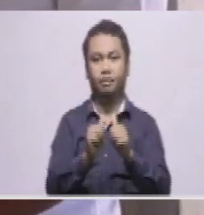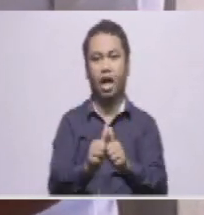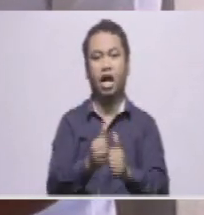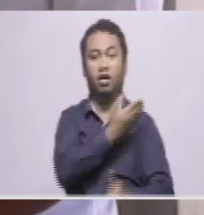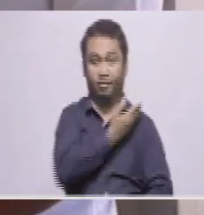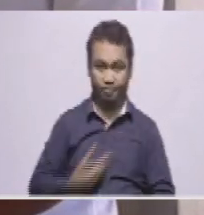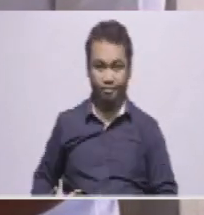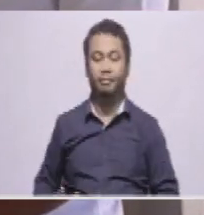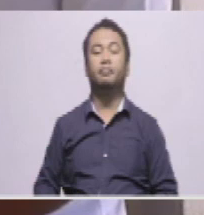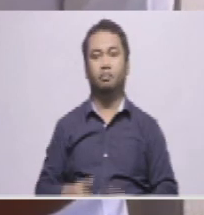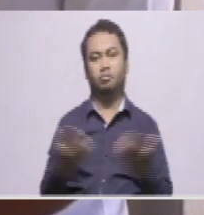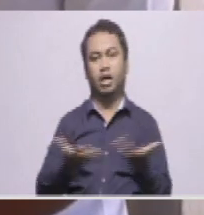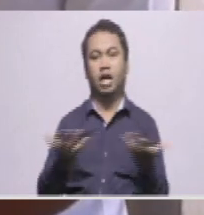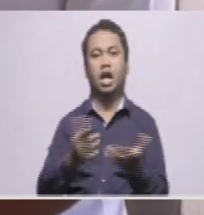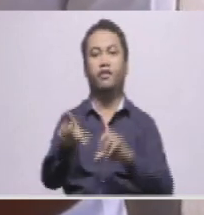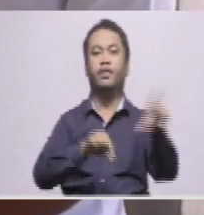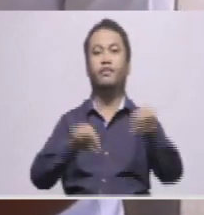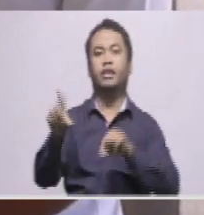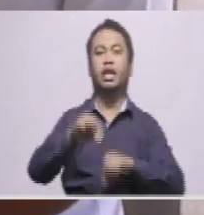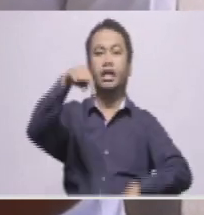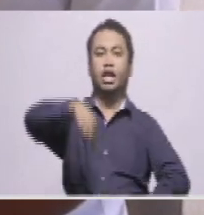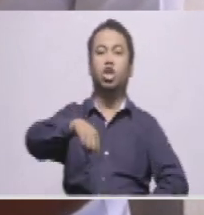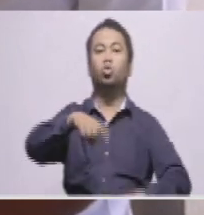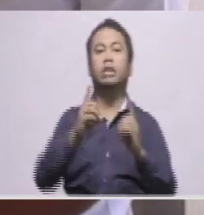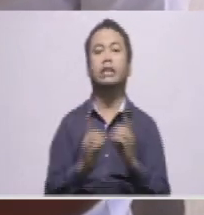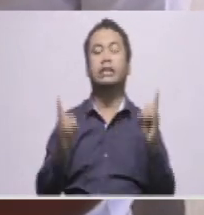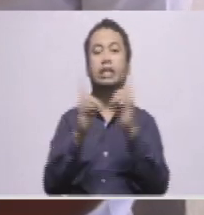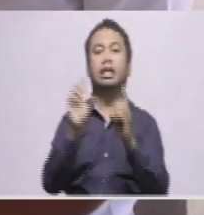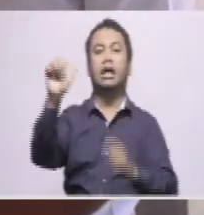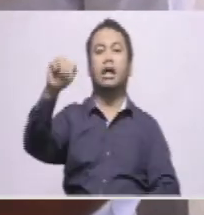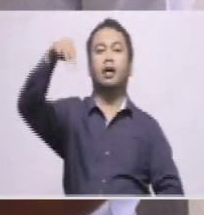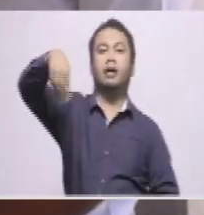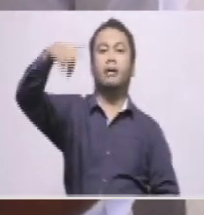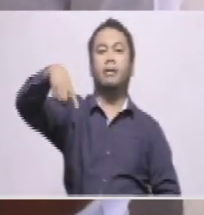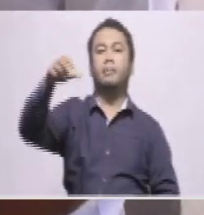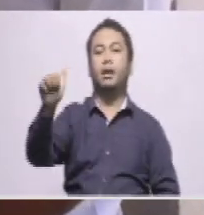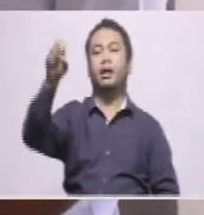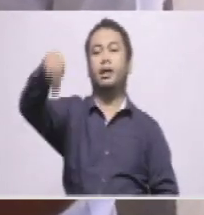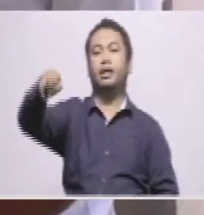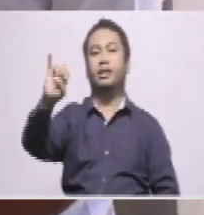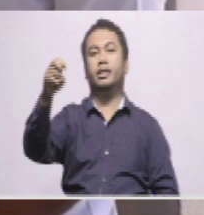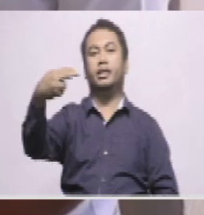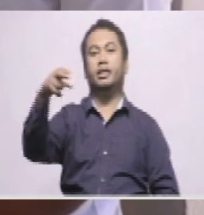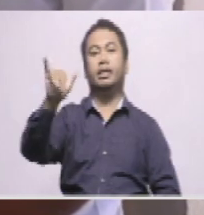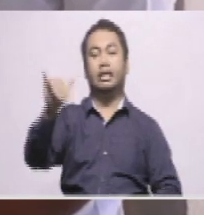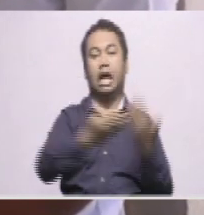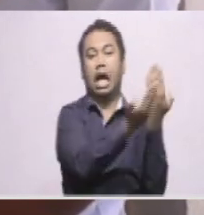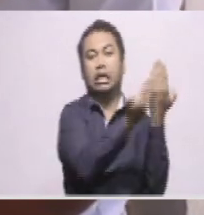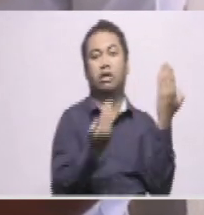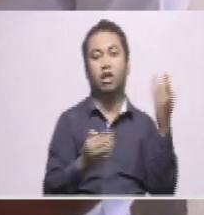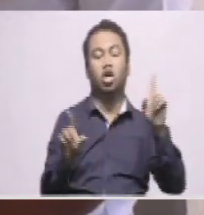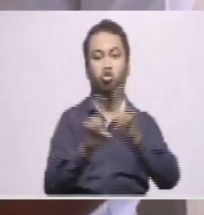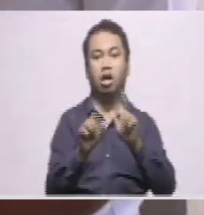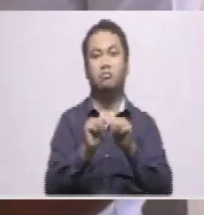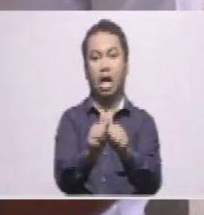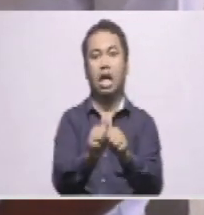tsara ny fifidianana eto amin'ny tanàna ny distrika ny ampaniandrefana sy ireo kommune manodidina an'ity distrika aty zany. Efa misy fahitadina petsapetsaka moa